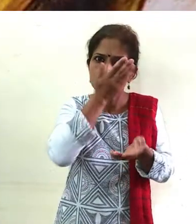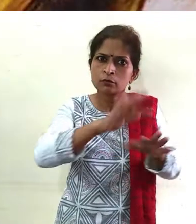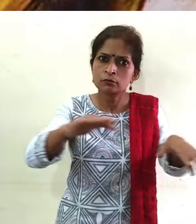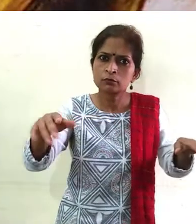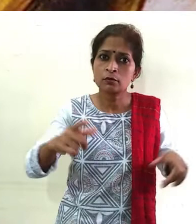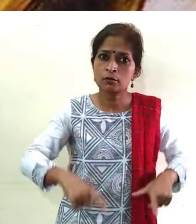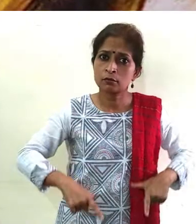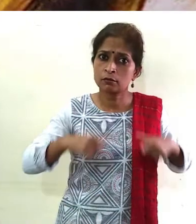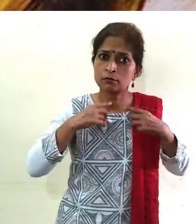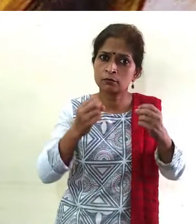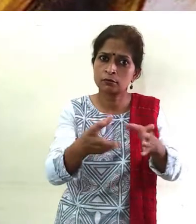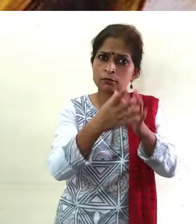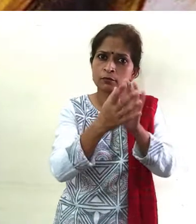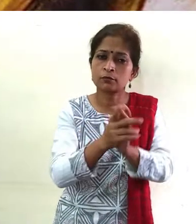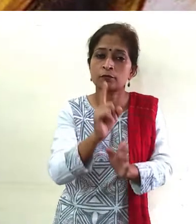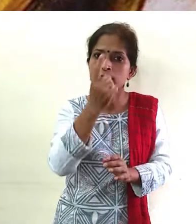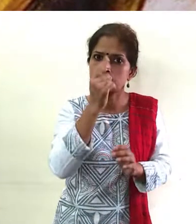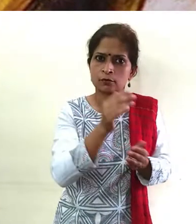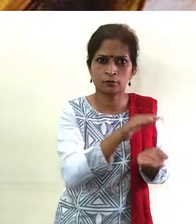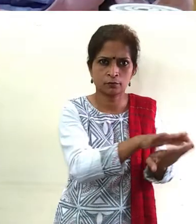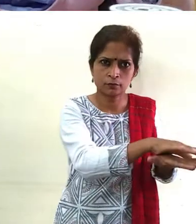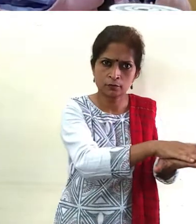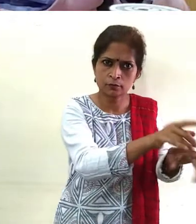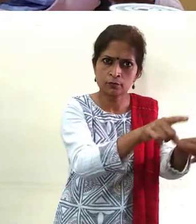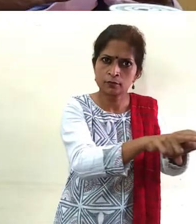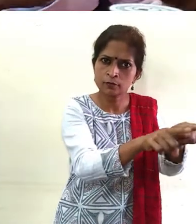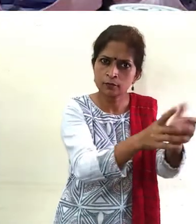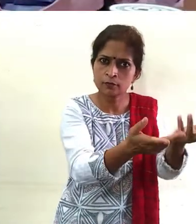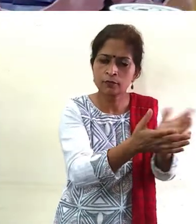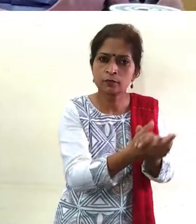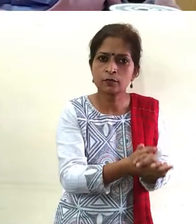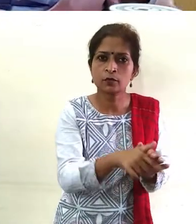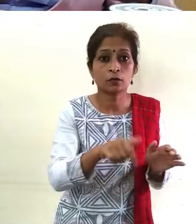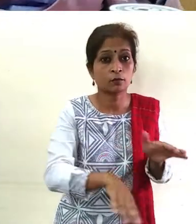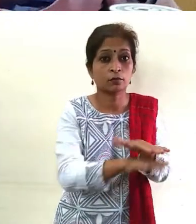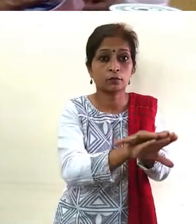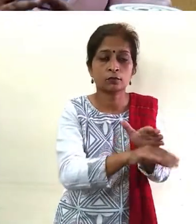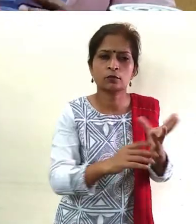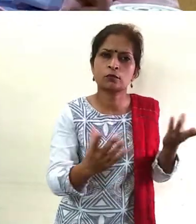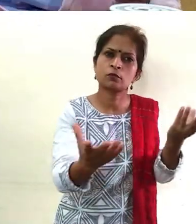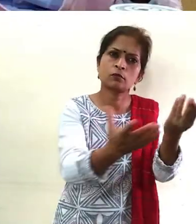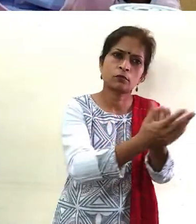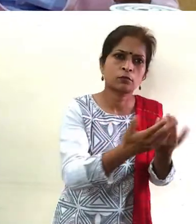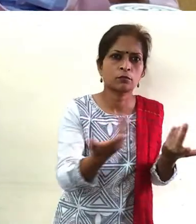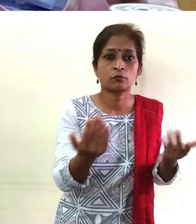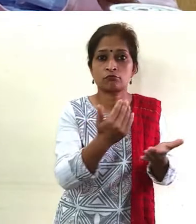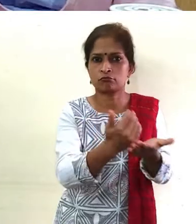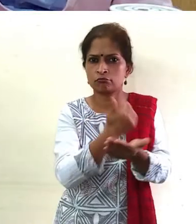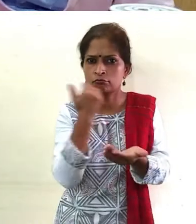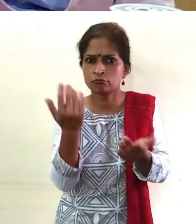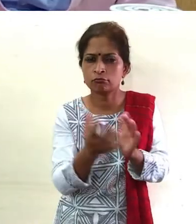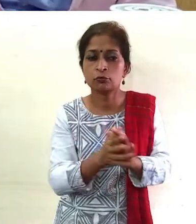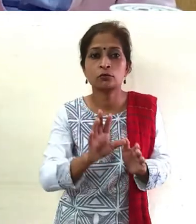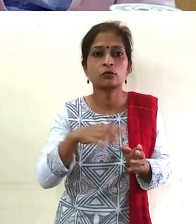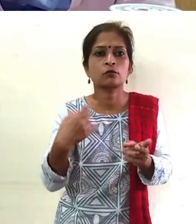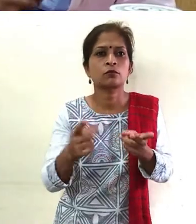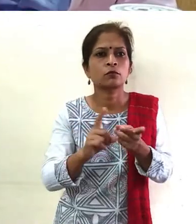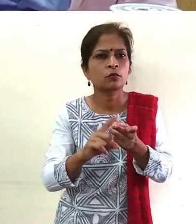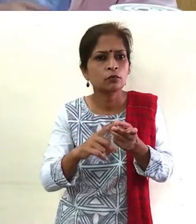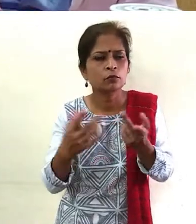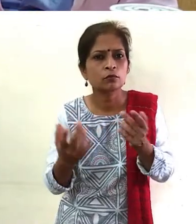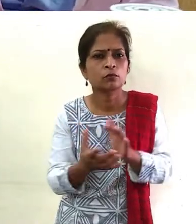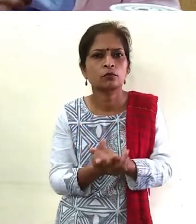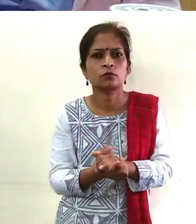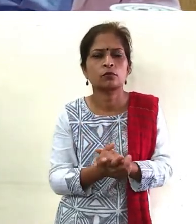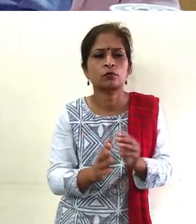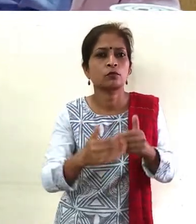अवतार हो गया मत्स्य अवतार। तो मत्स्य ने बचाया हर किसी को, सतयुग शुरू हो गया, चलो कहने वाले